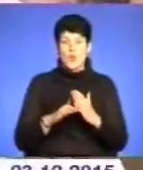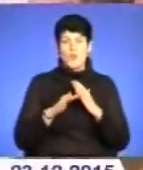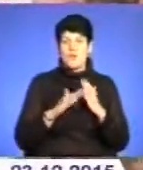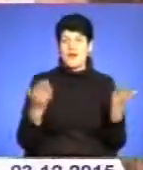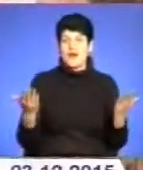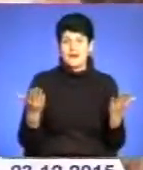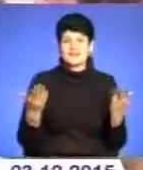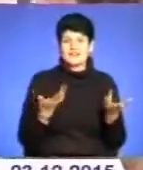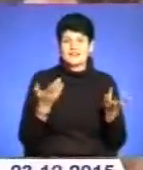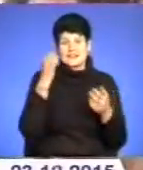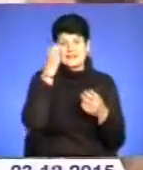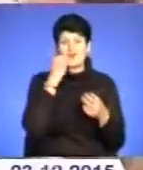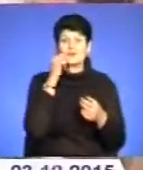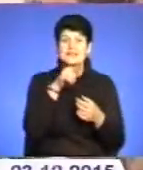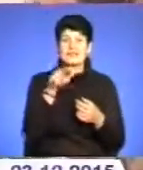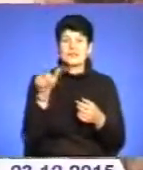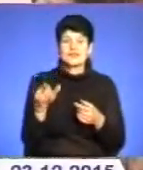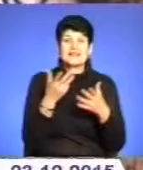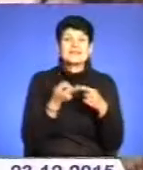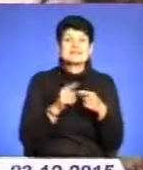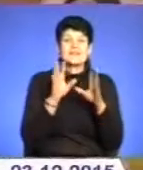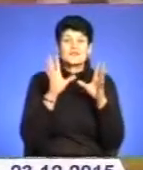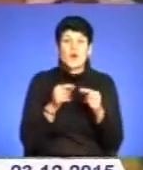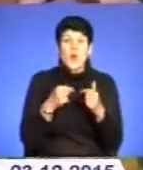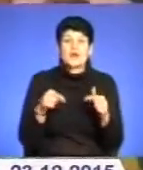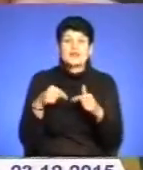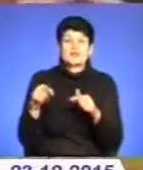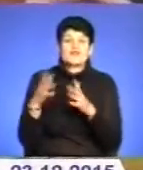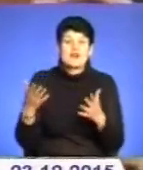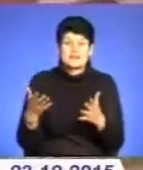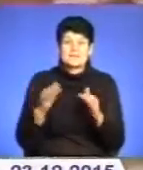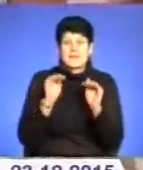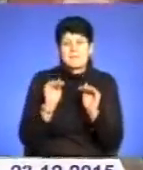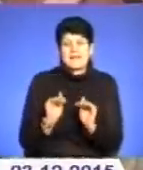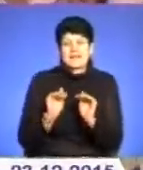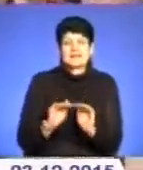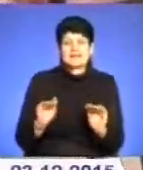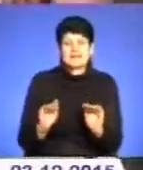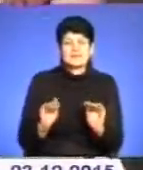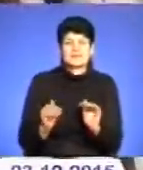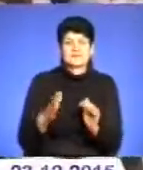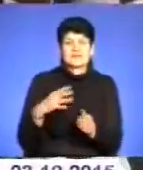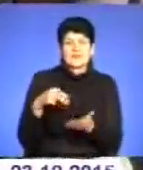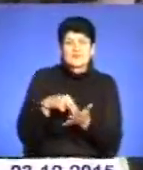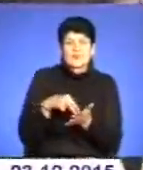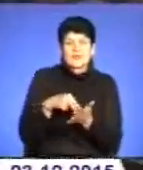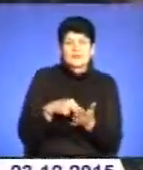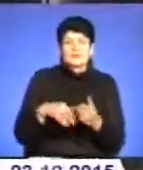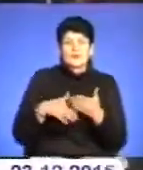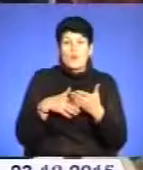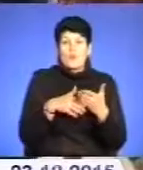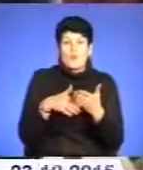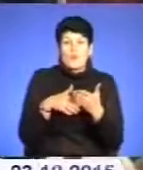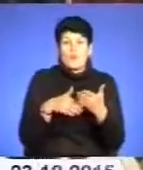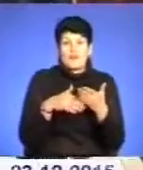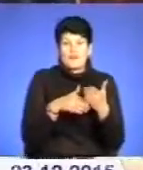Дуже завдячую тим людям, які це все організували. Найменшим дітлахам втриматися на льоду допомагали тренери та спеціальні